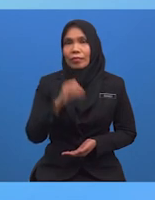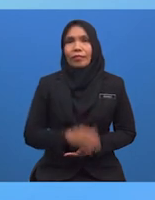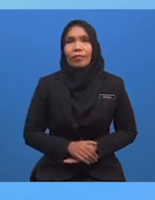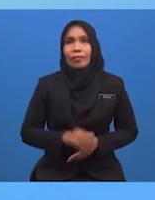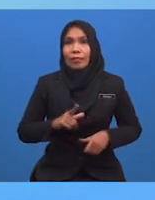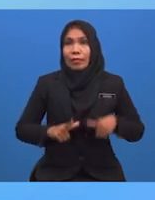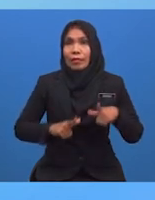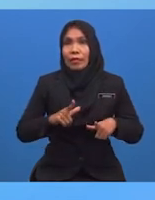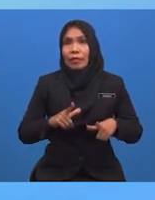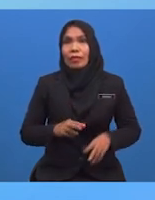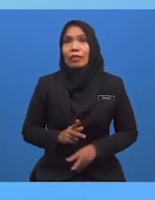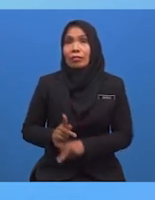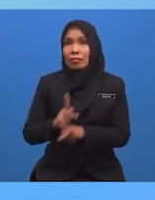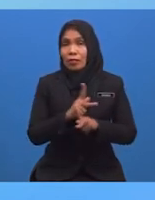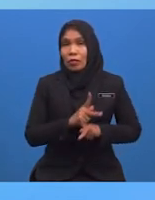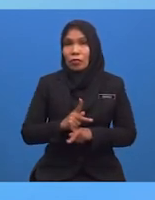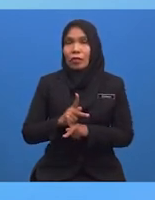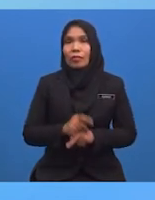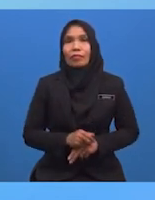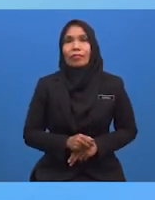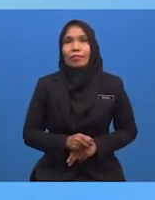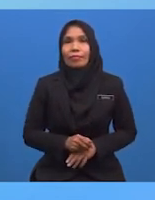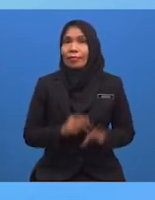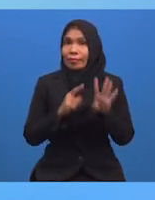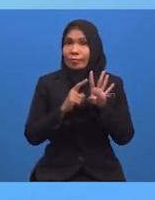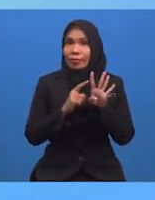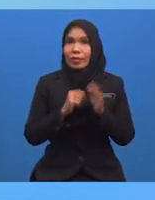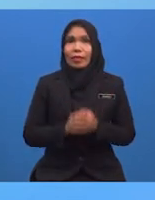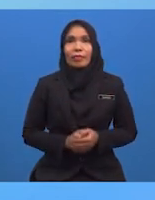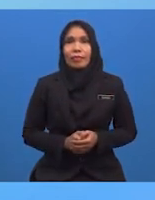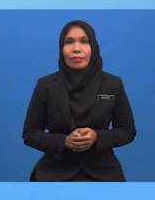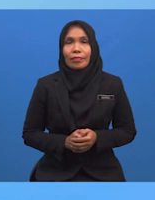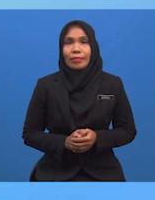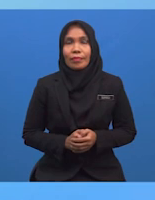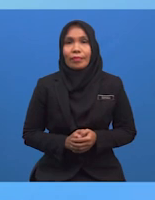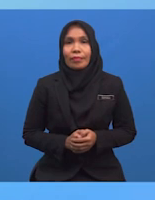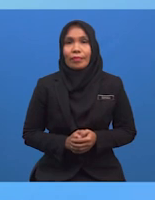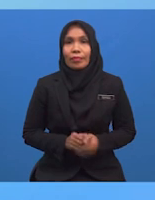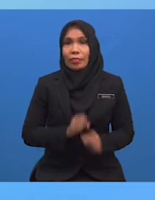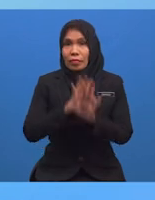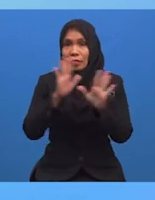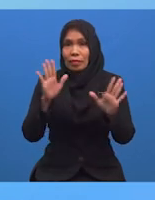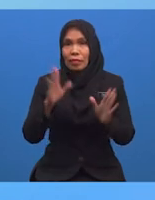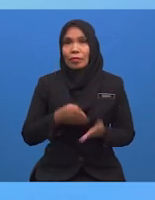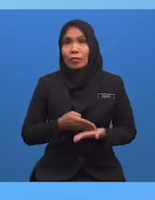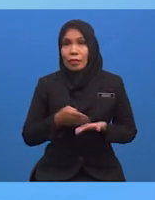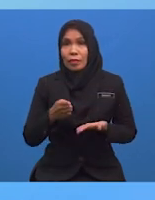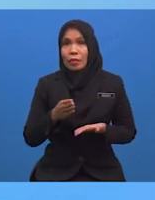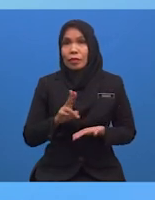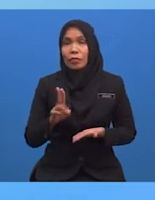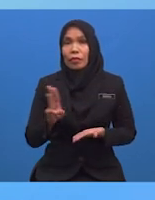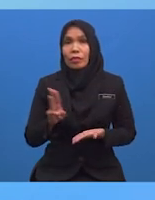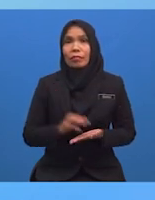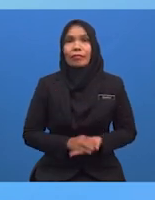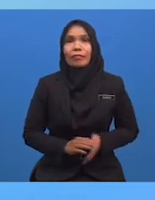langkah-langkah mengawal inflasi. Keempat, cikgu akan menerangkan jenis-jenis belanjawan